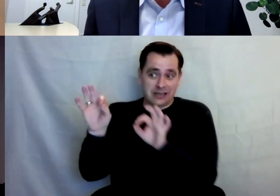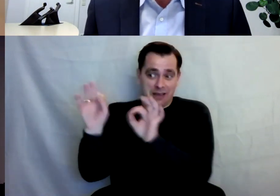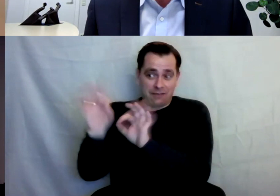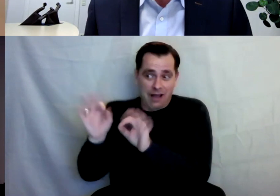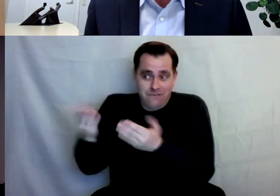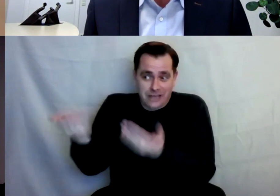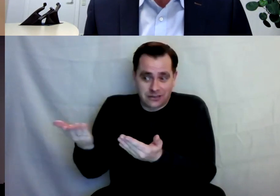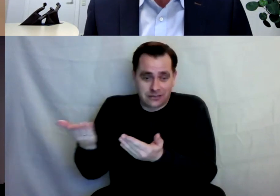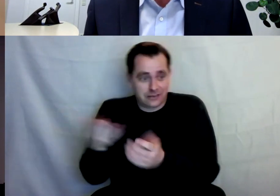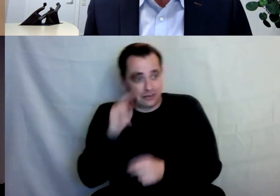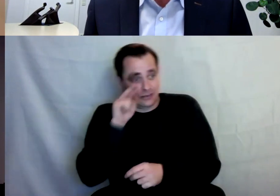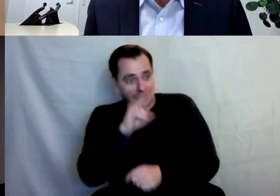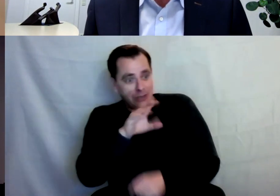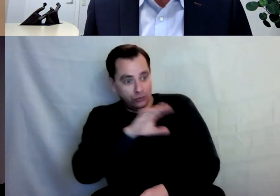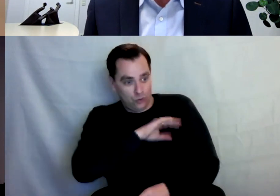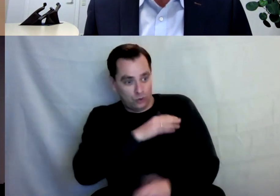schauen?